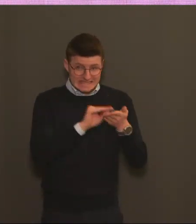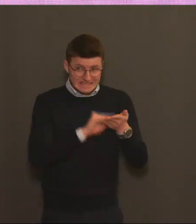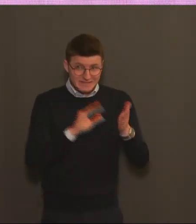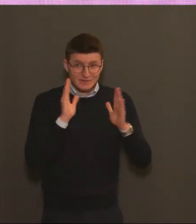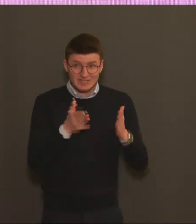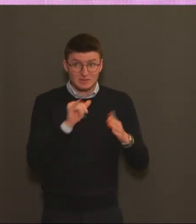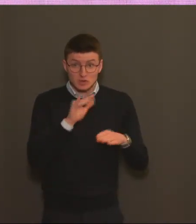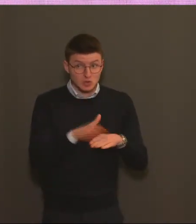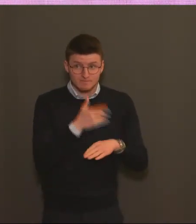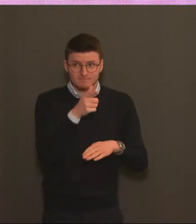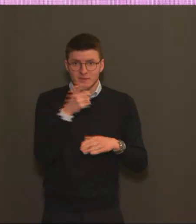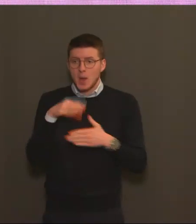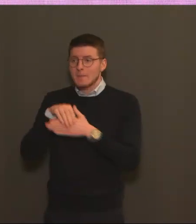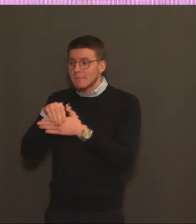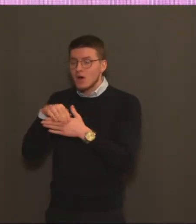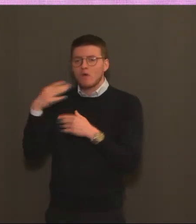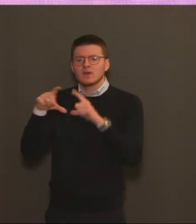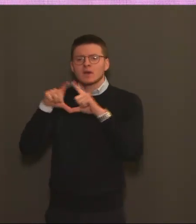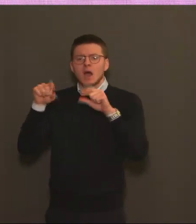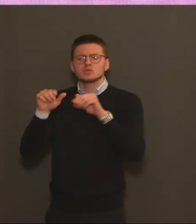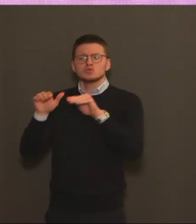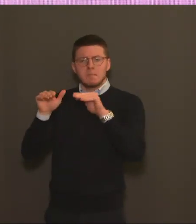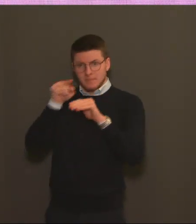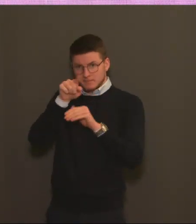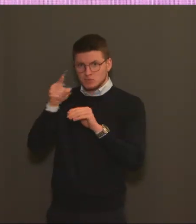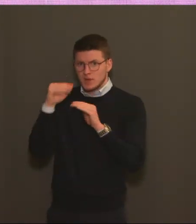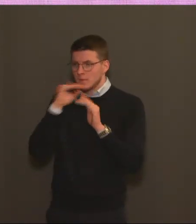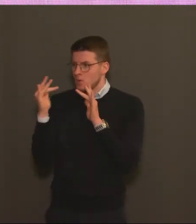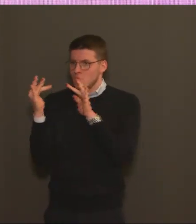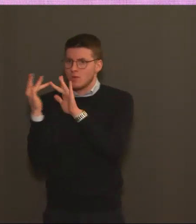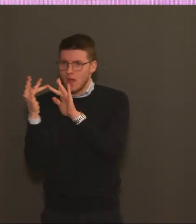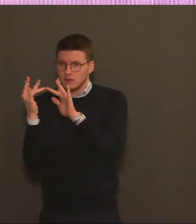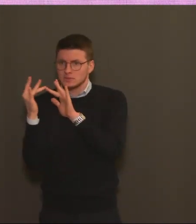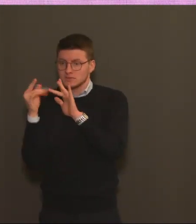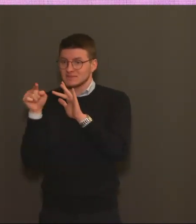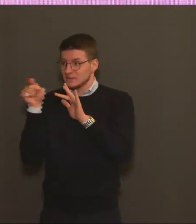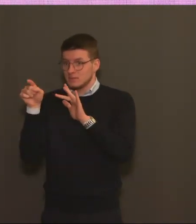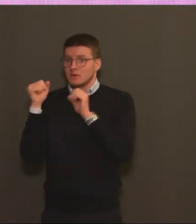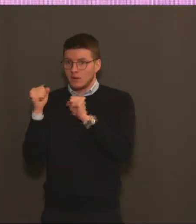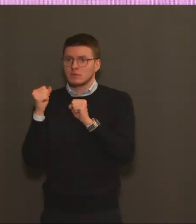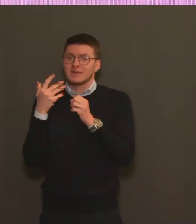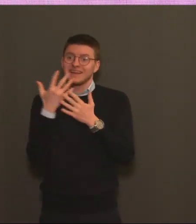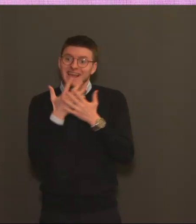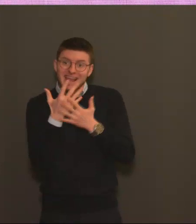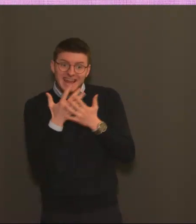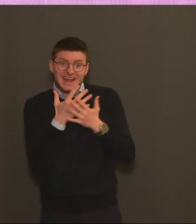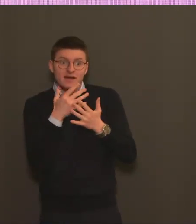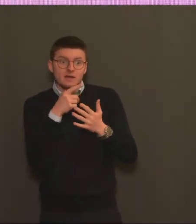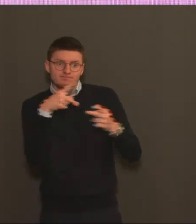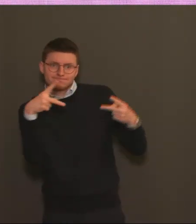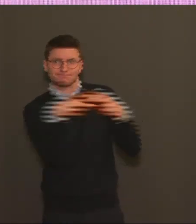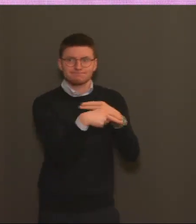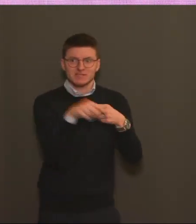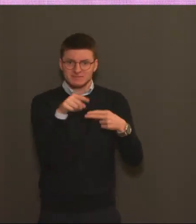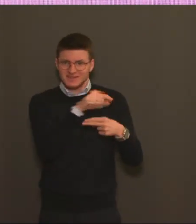te contacteren als je bankgegevens hebt doorgegeven. Op deze manier kunnen eventueel frauduleuze banktransacties